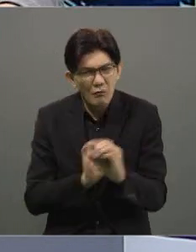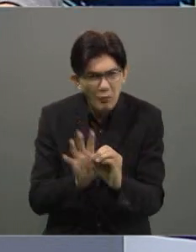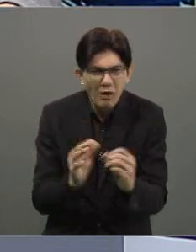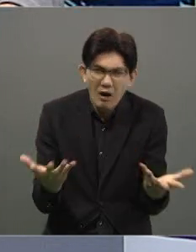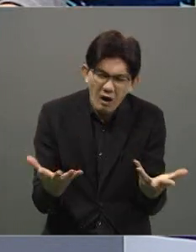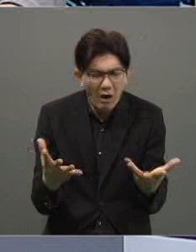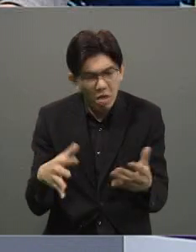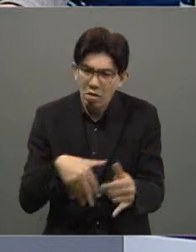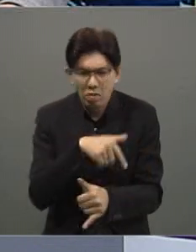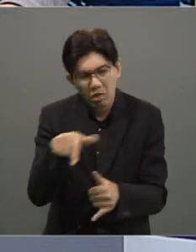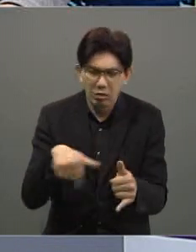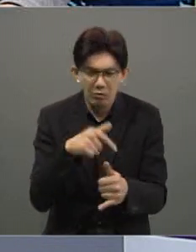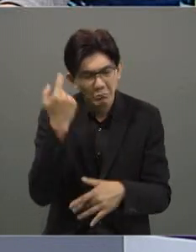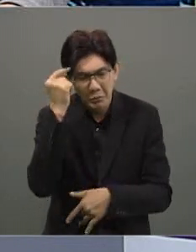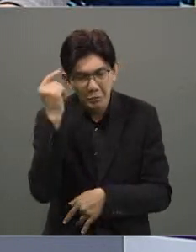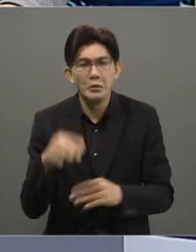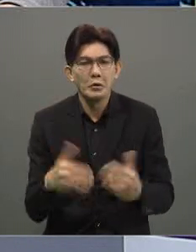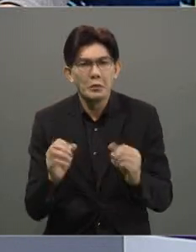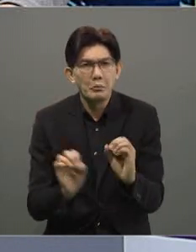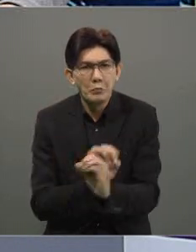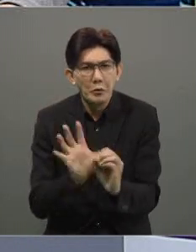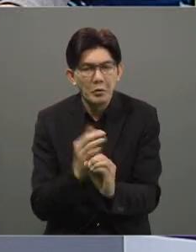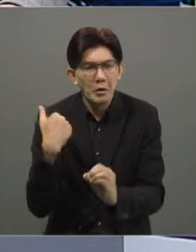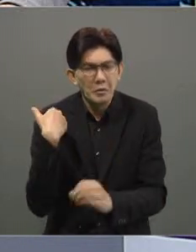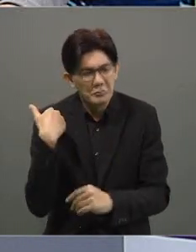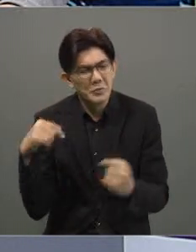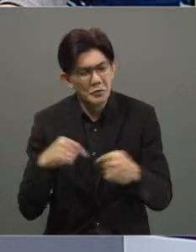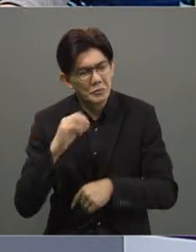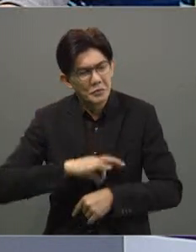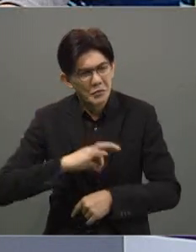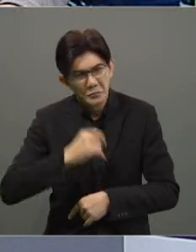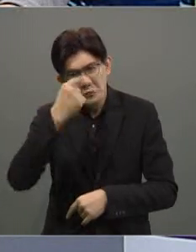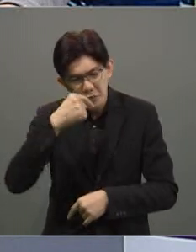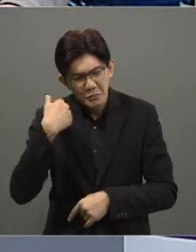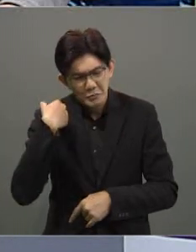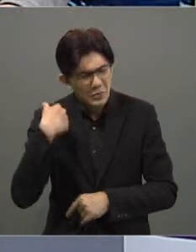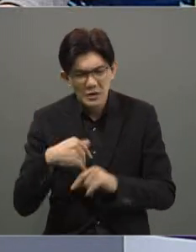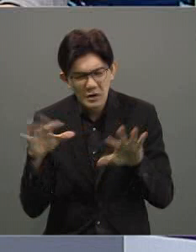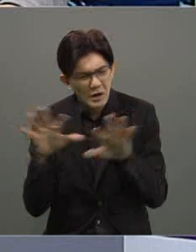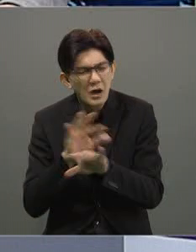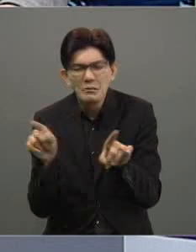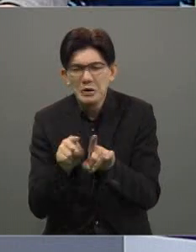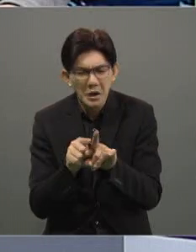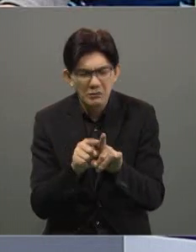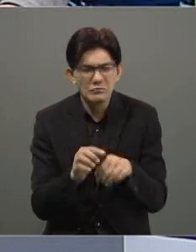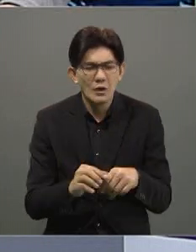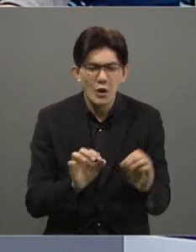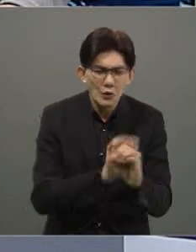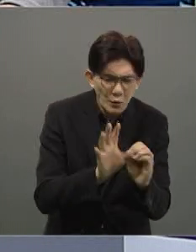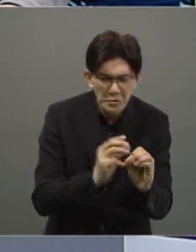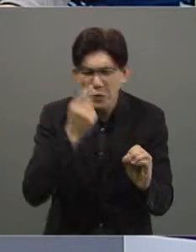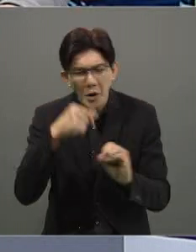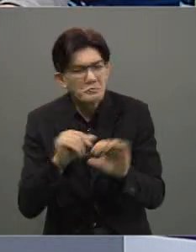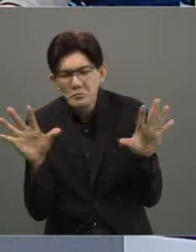รอบๆตัวเราเหมือนกันแล้วยิ่งรุ่นใหม่ๆมาเนี่ยหลังๆคนเป็นมากขึ้นเนี่ยอาการของโควิดอ่ะมันไม่ได้ชัดเจนขนาดนั้นแล้วไงใช่